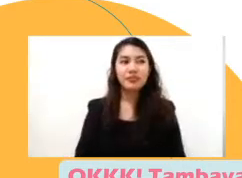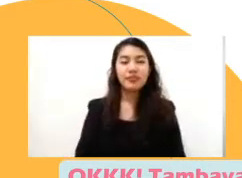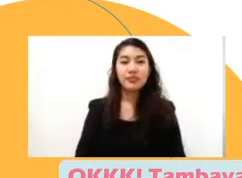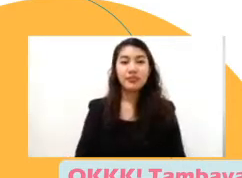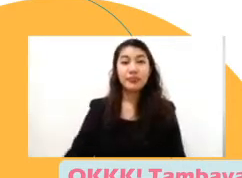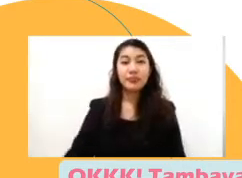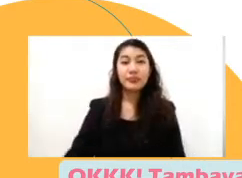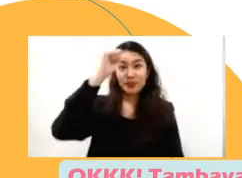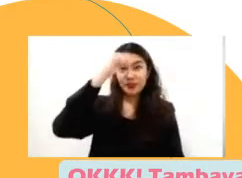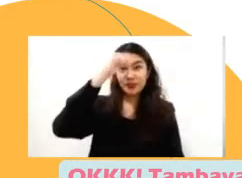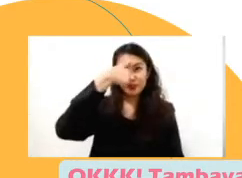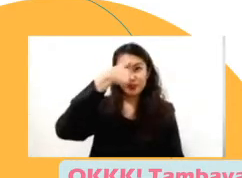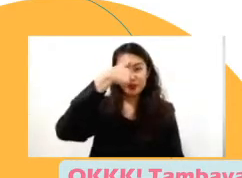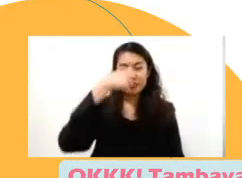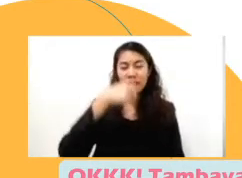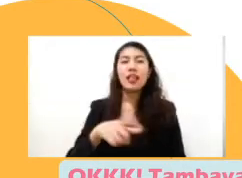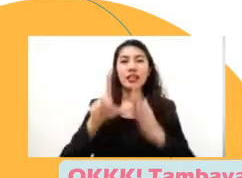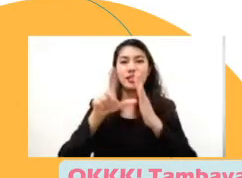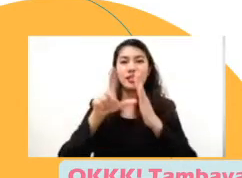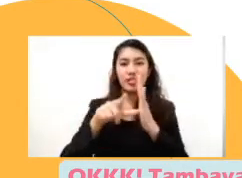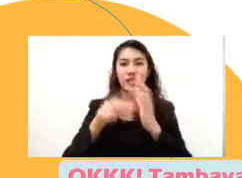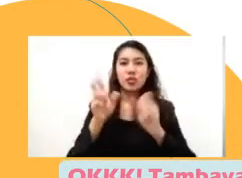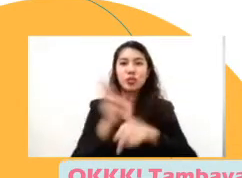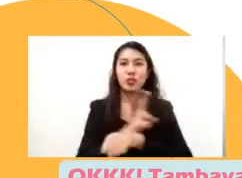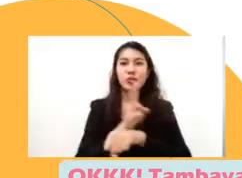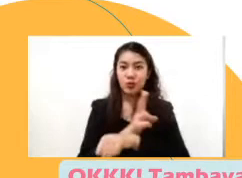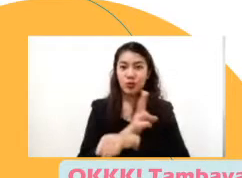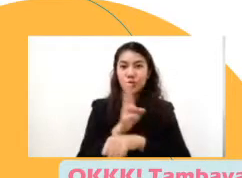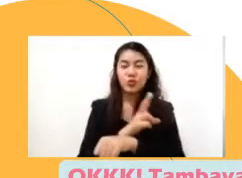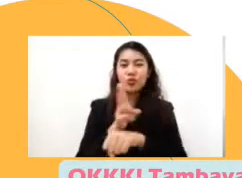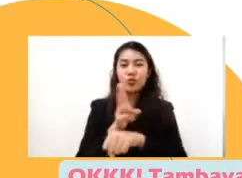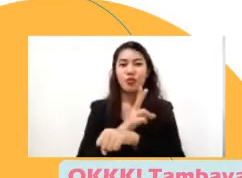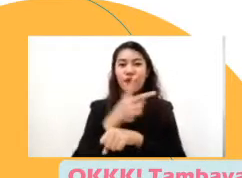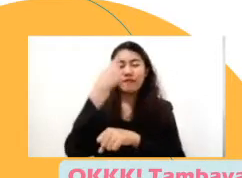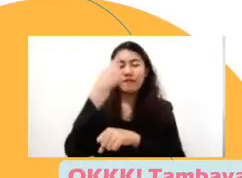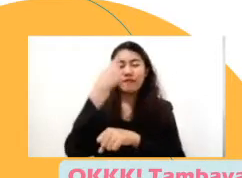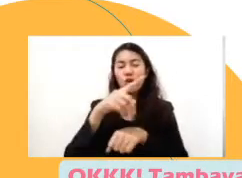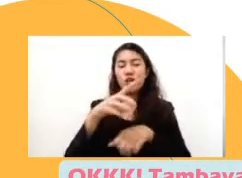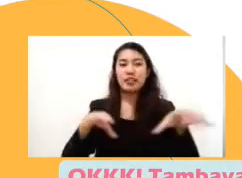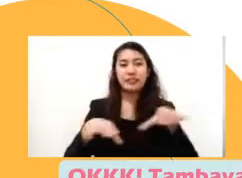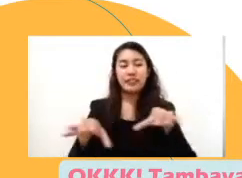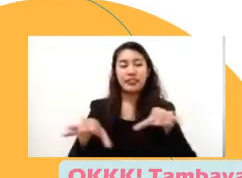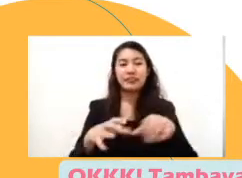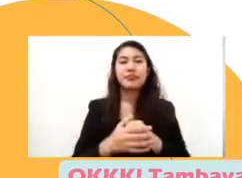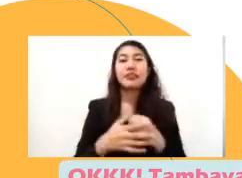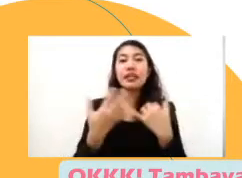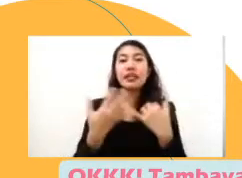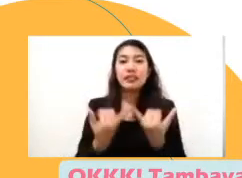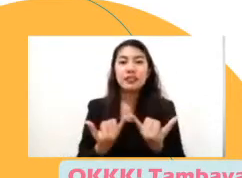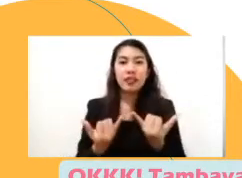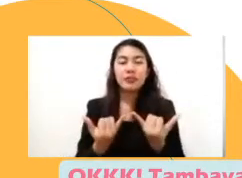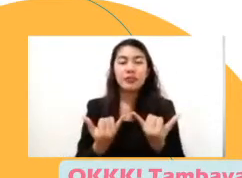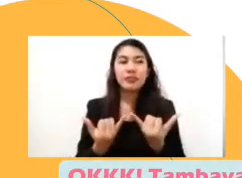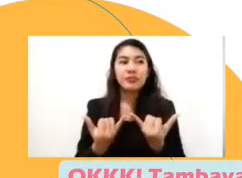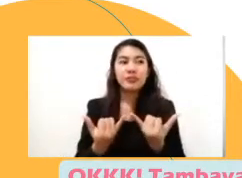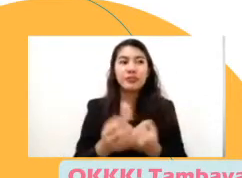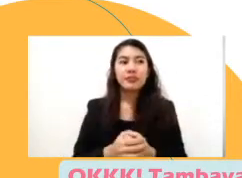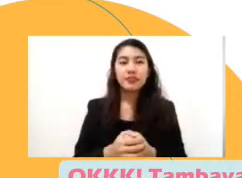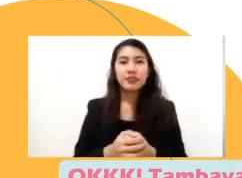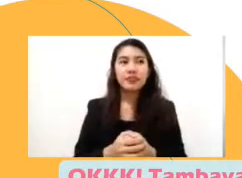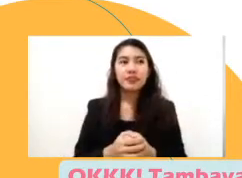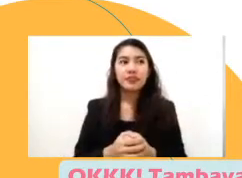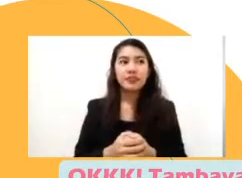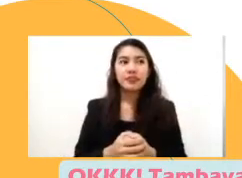lang yan dahil gagamitin natin yan mamaya sa ating actual activity. Ngayon, punta naman tayo kay Ate Teresa